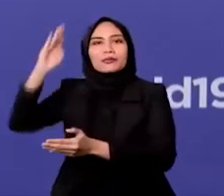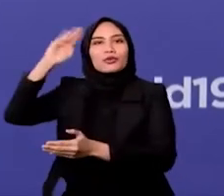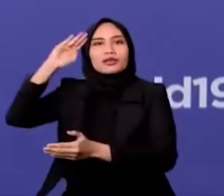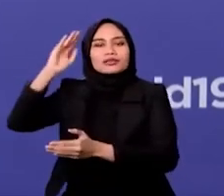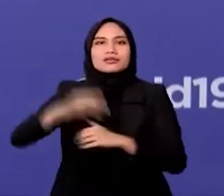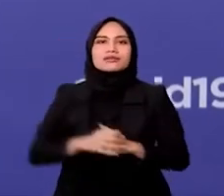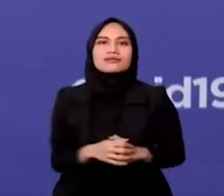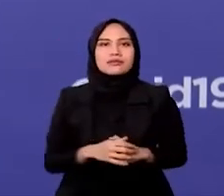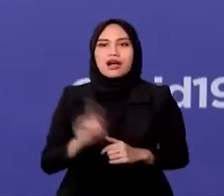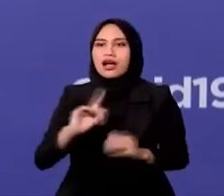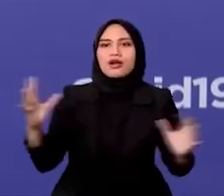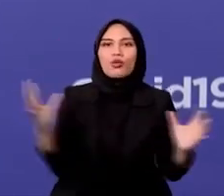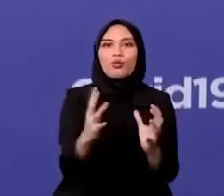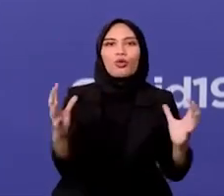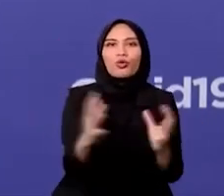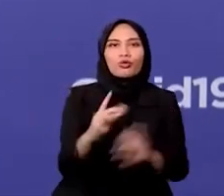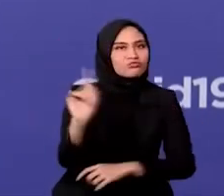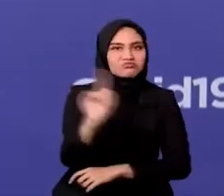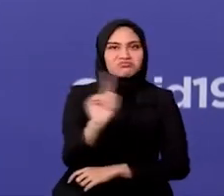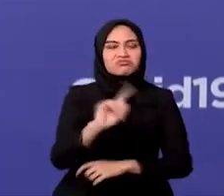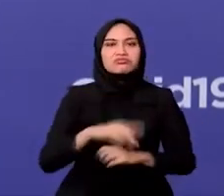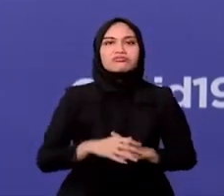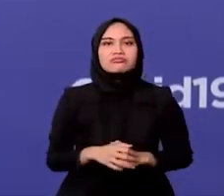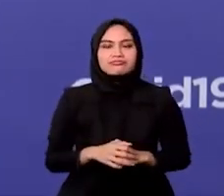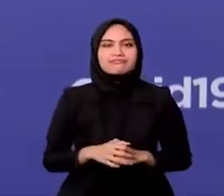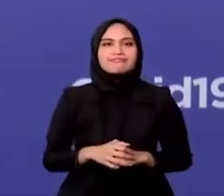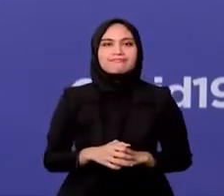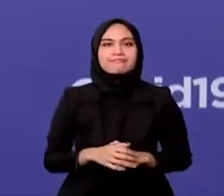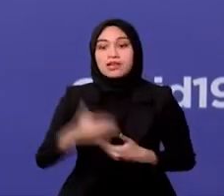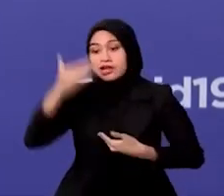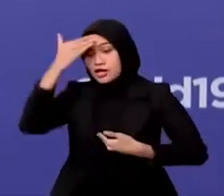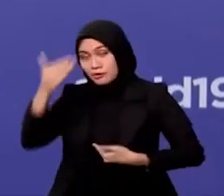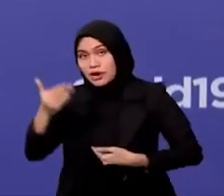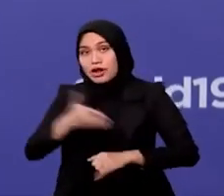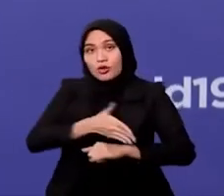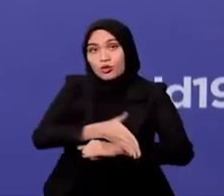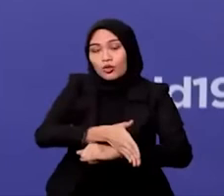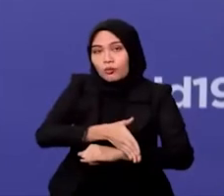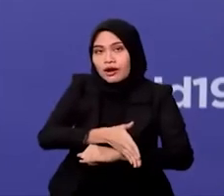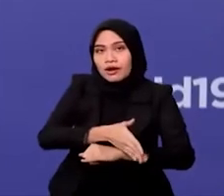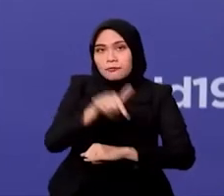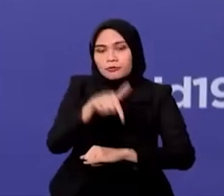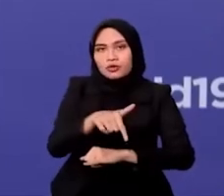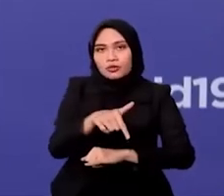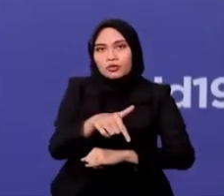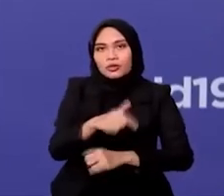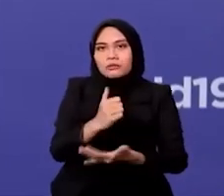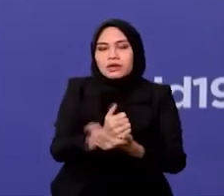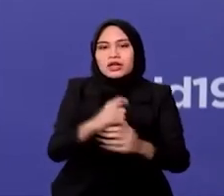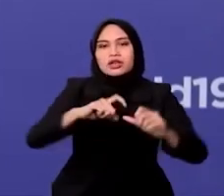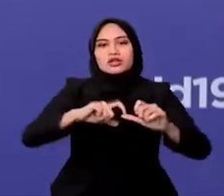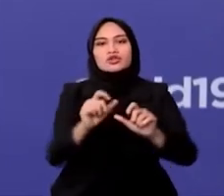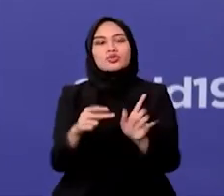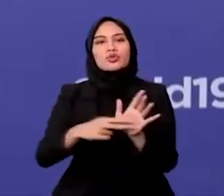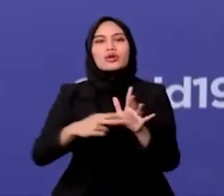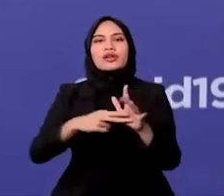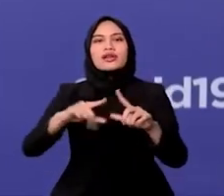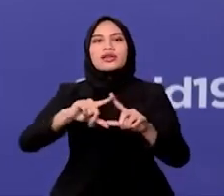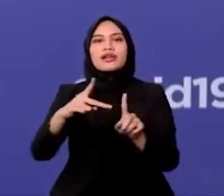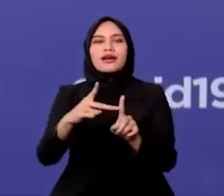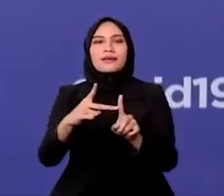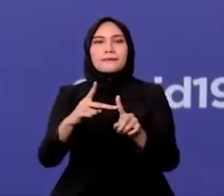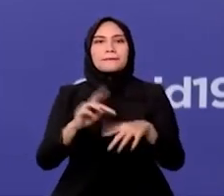dalam syariat Islam ibadah qurban pada hari raya Idul Adha hukumnya Sunnah yang